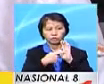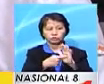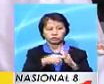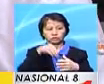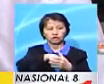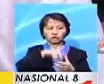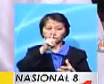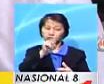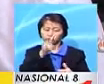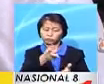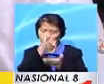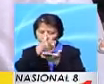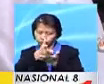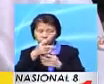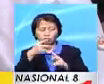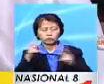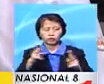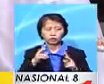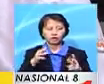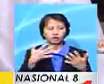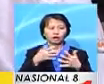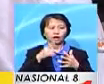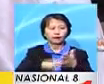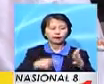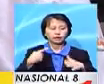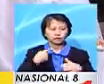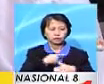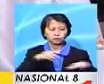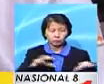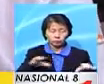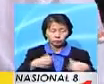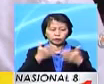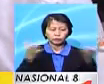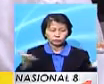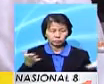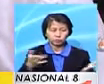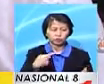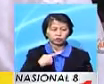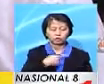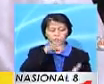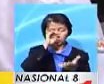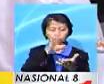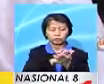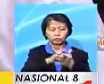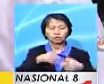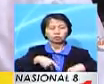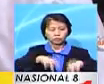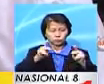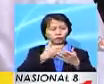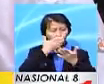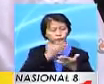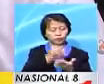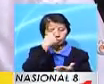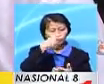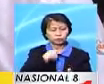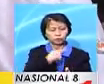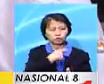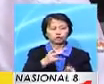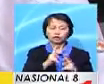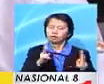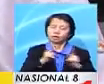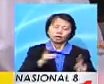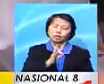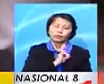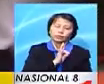television broadcast to be very excited about what we do here with Aquacross. And we believe there's a great opportunity here. So we're really excited about